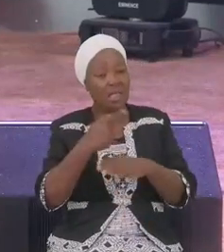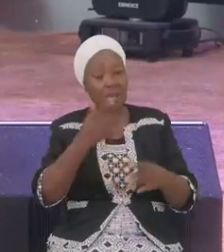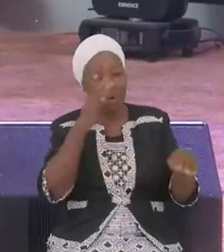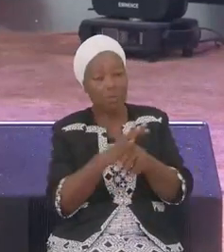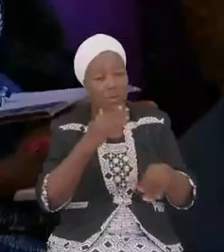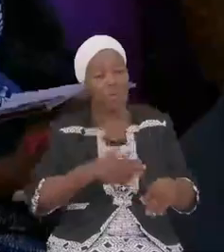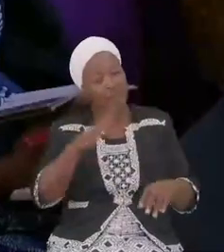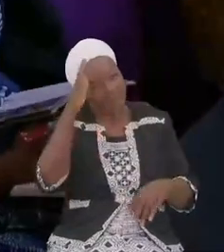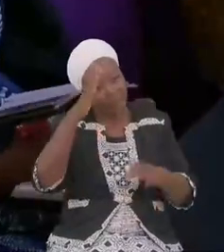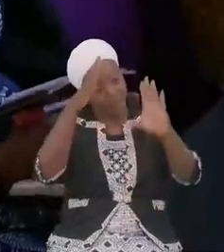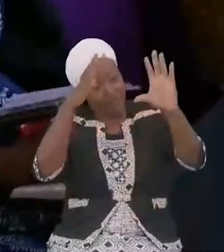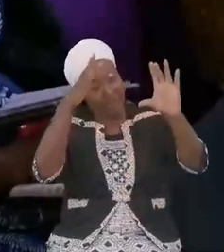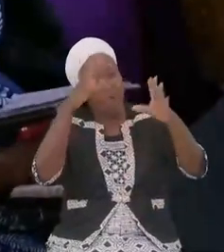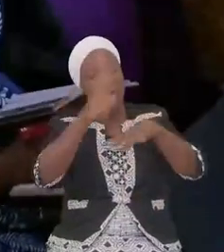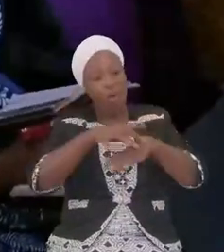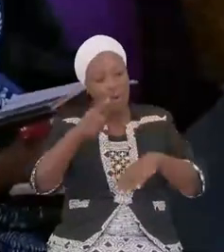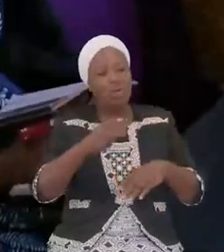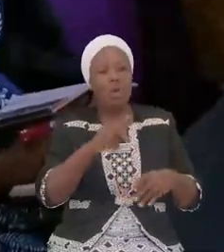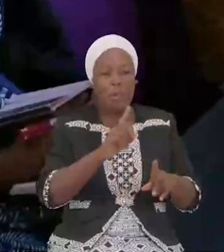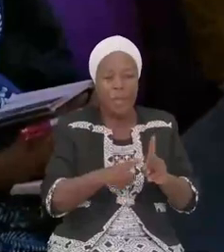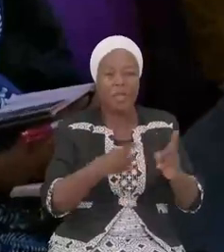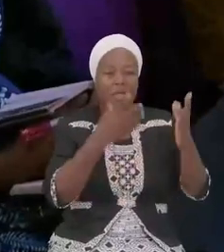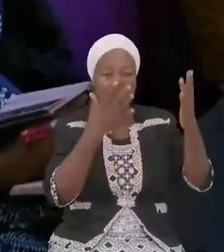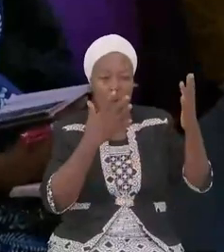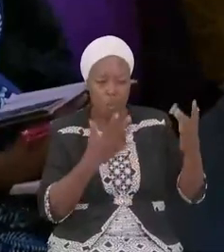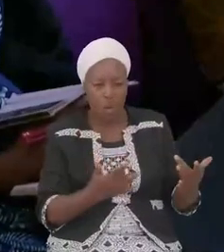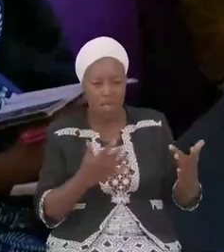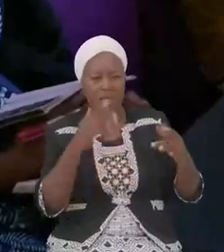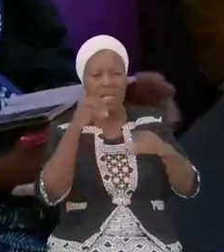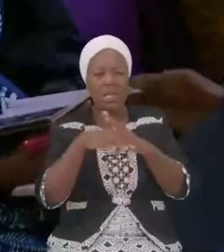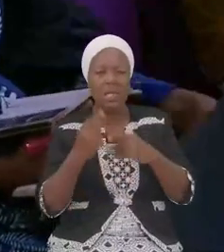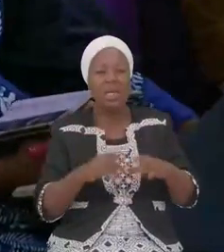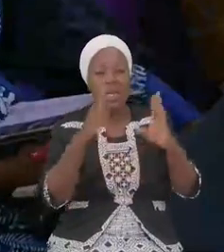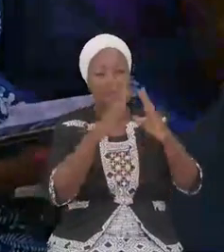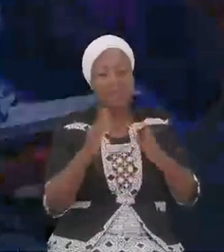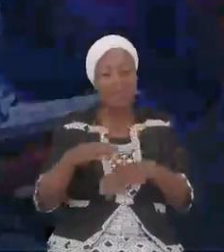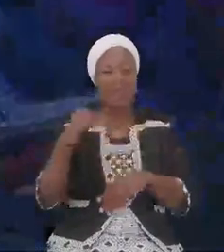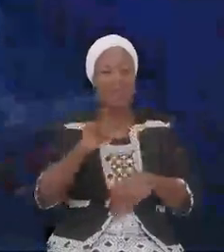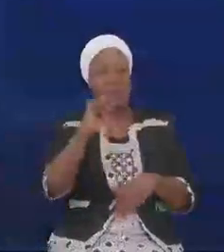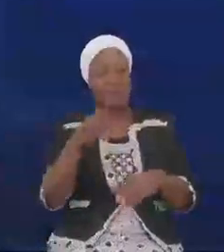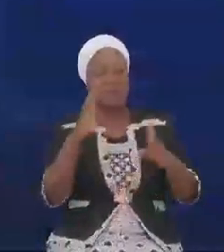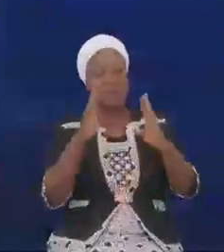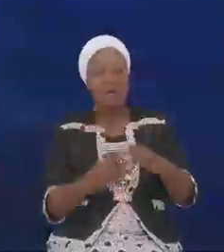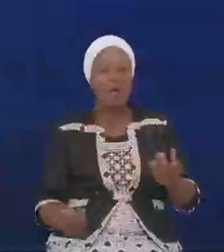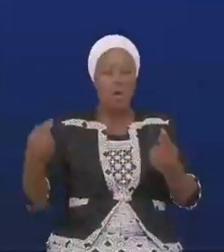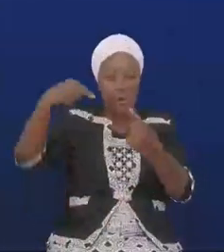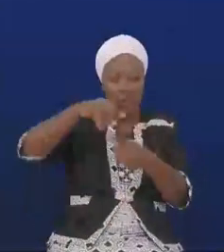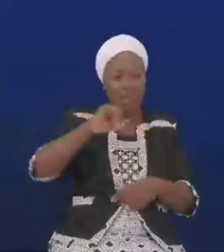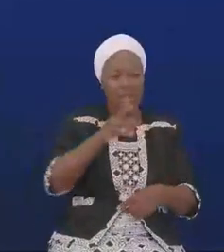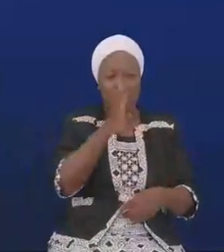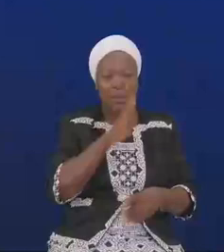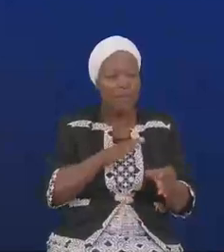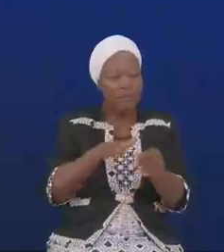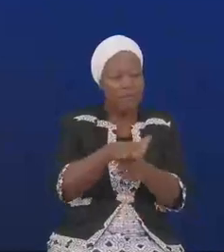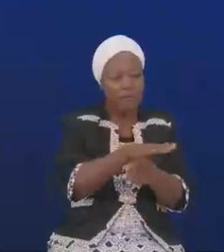vous ce que mon Père a promis. Mais vous restez dans la ville jusqu'à ce que vous soyez